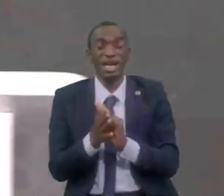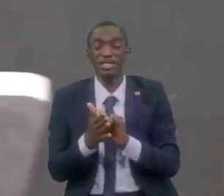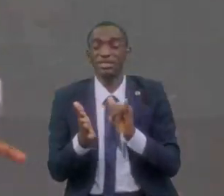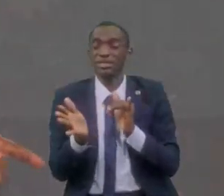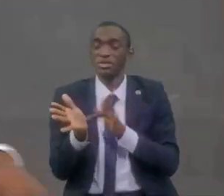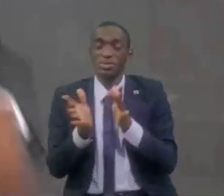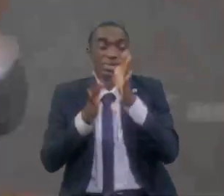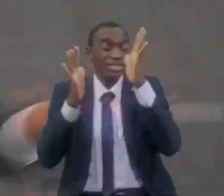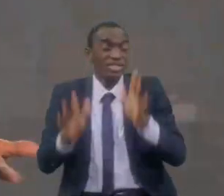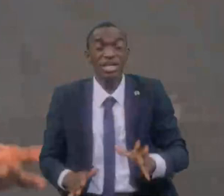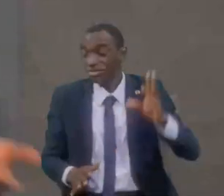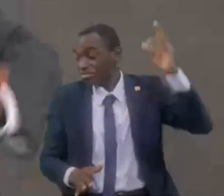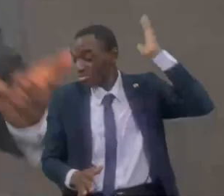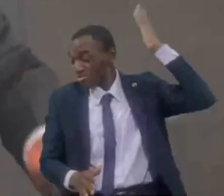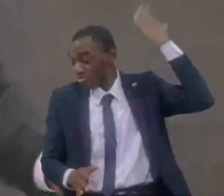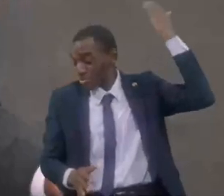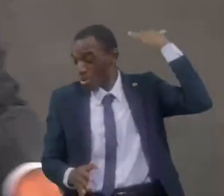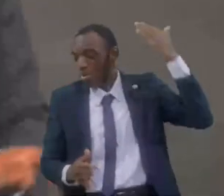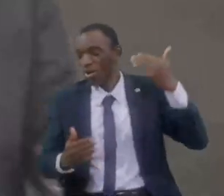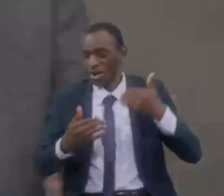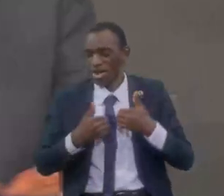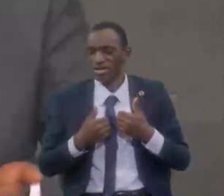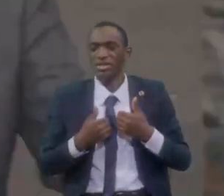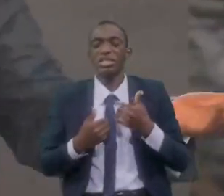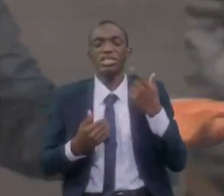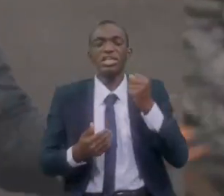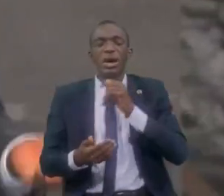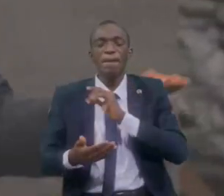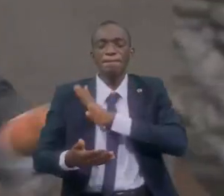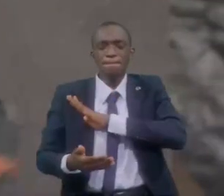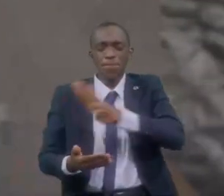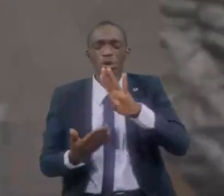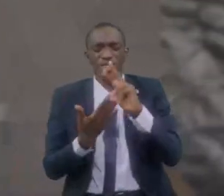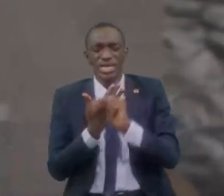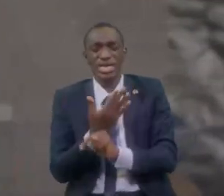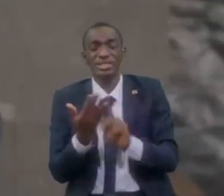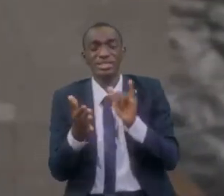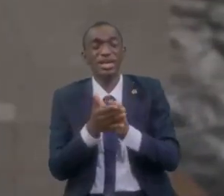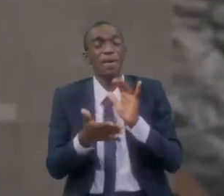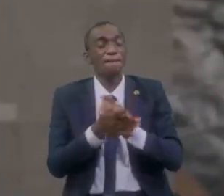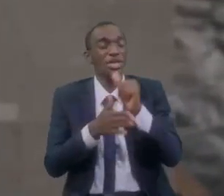Que les croyants d'antan, l'audace. Que les croyants